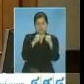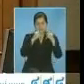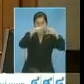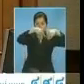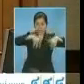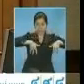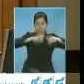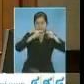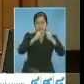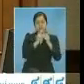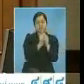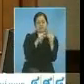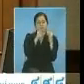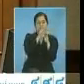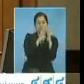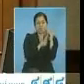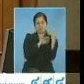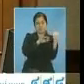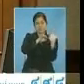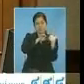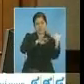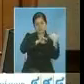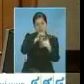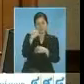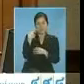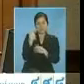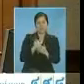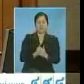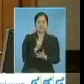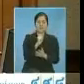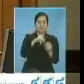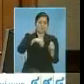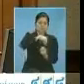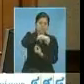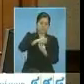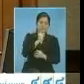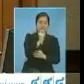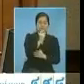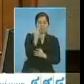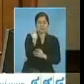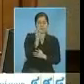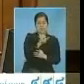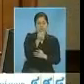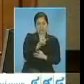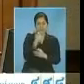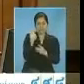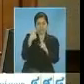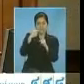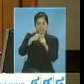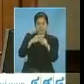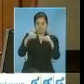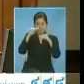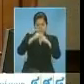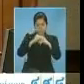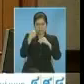เราจะเชื่อมโยงฐานเศรษฐกิจเดิมบวกกับการต่อยอดฐานเศรษฐกิจใหม่ซึ่งเป็นจากฐาน